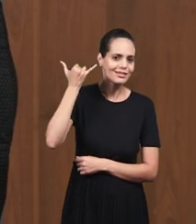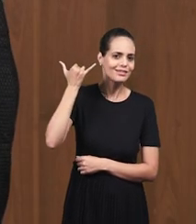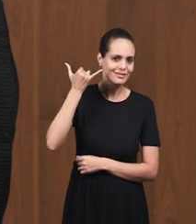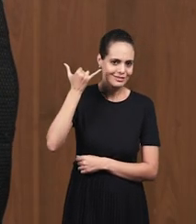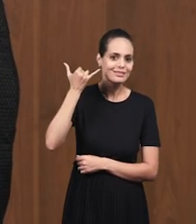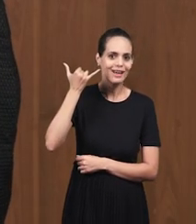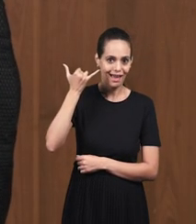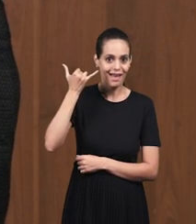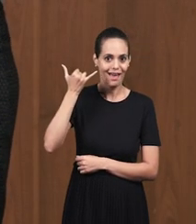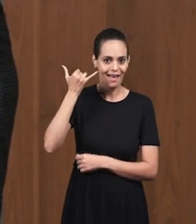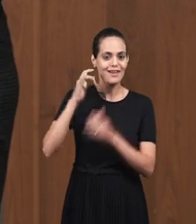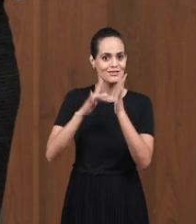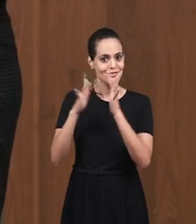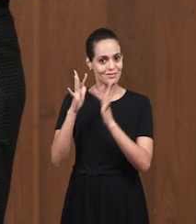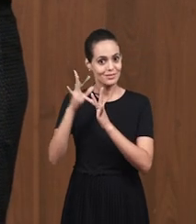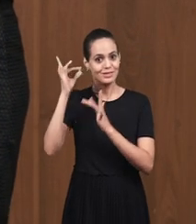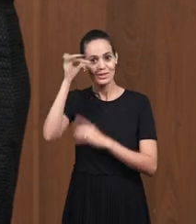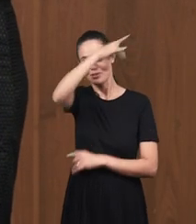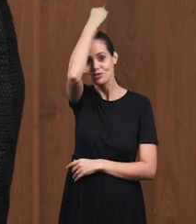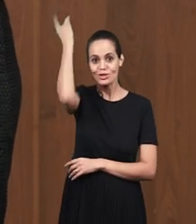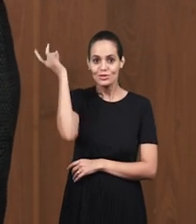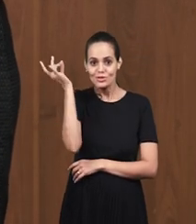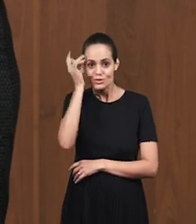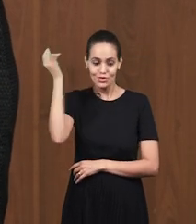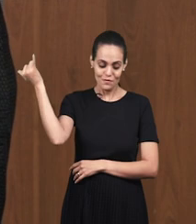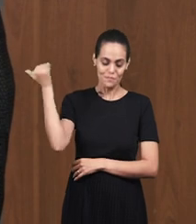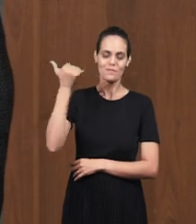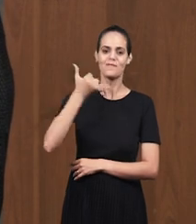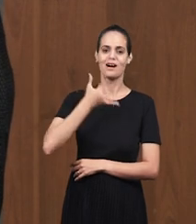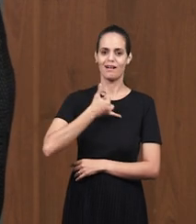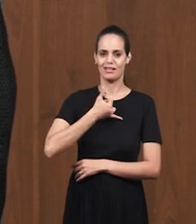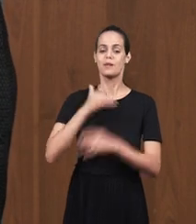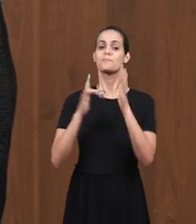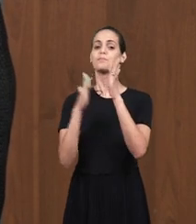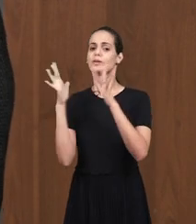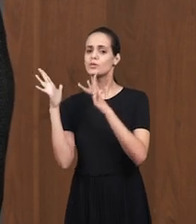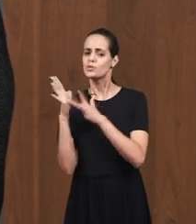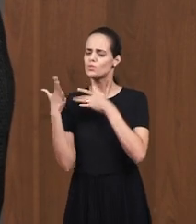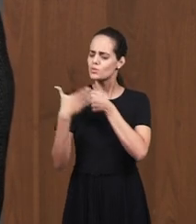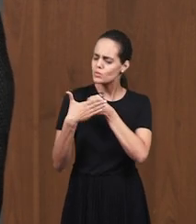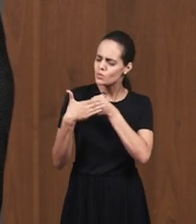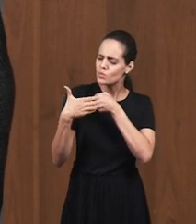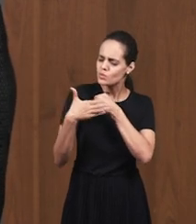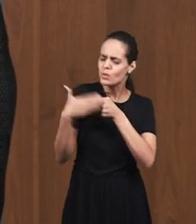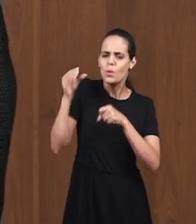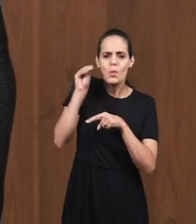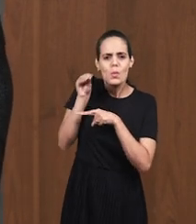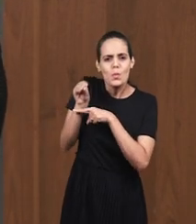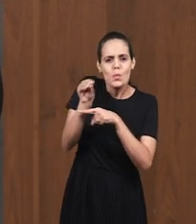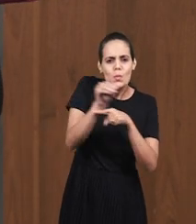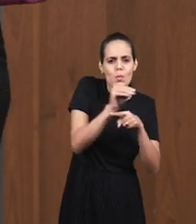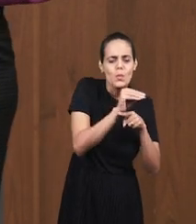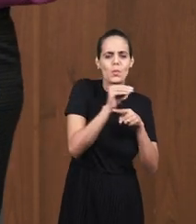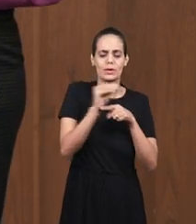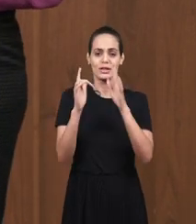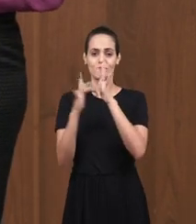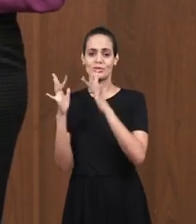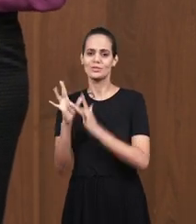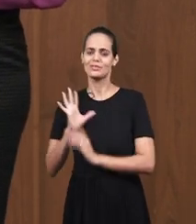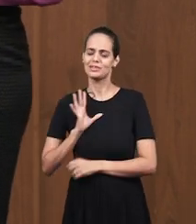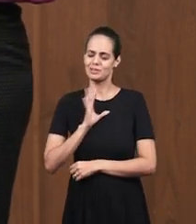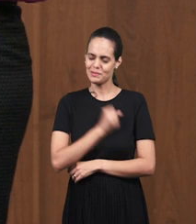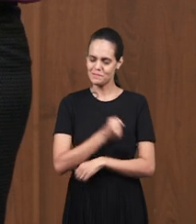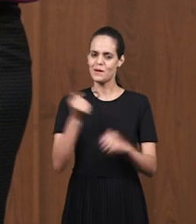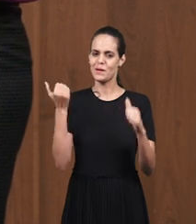la parole à elle, les enseignements, que Jésus est notre Sauveur, que Jésus prend soin de nous et nous aime. Gloire